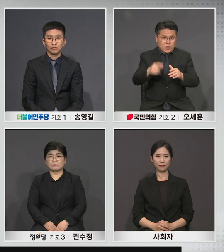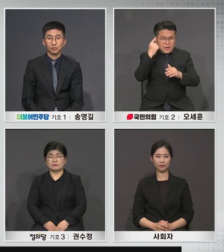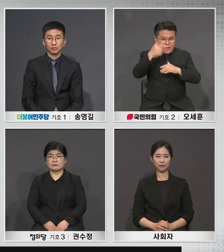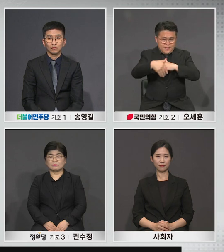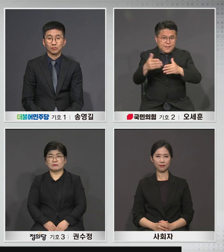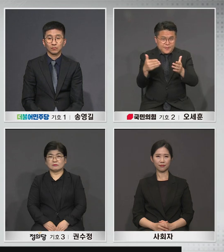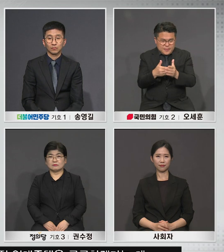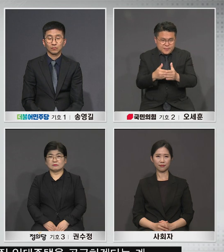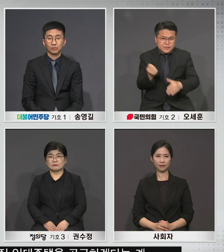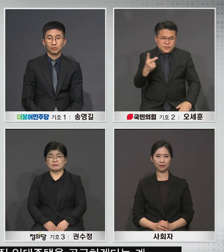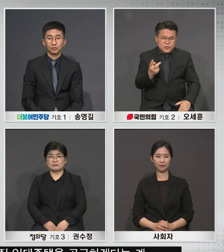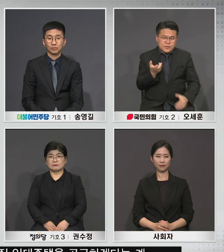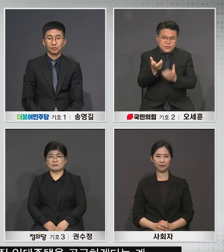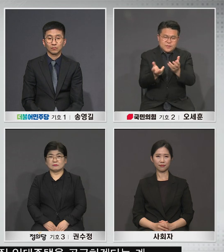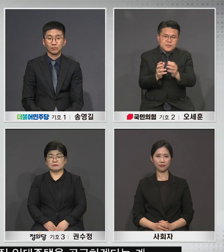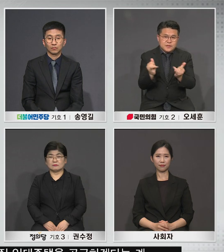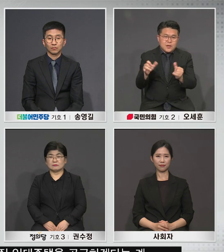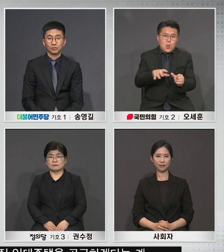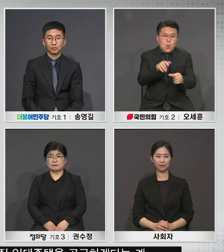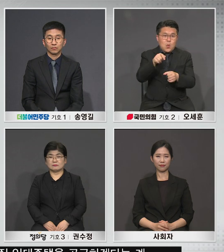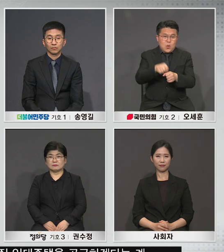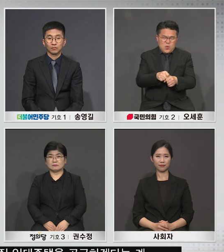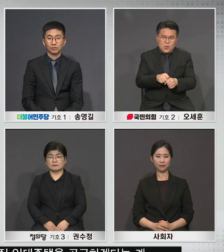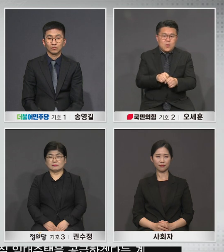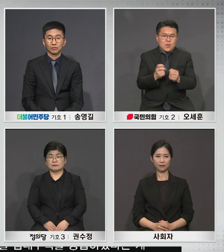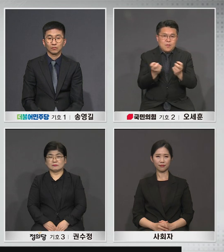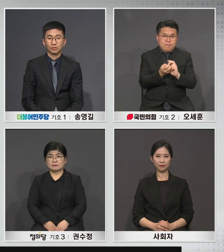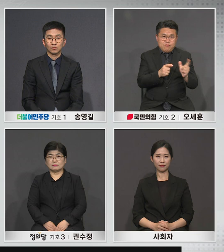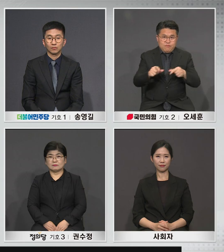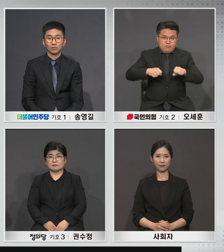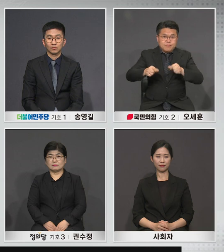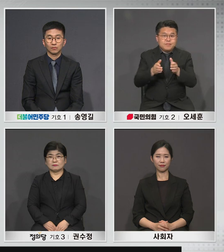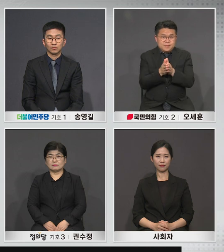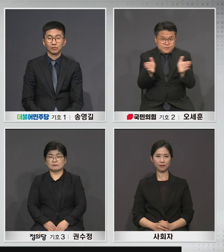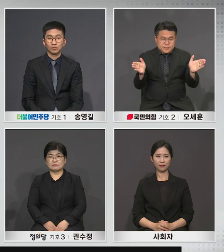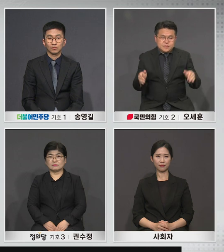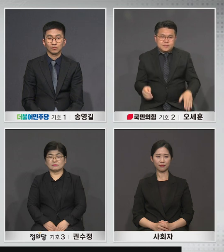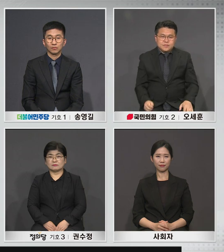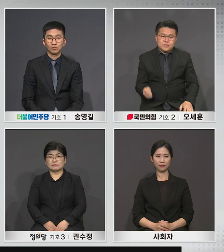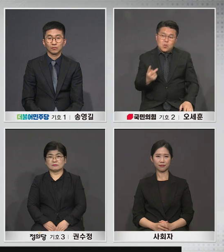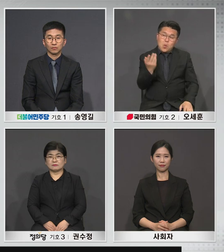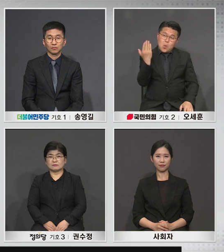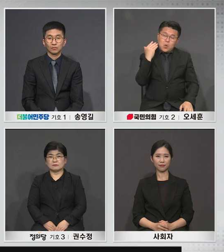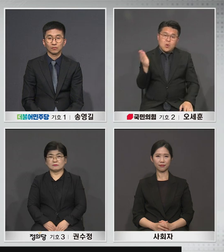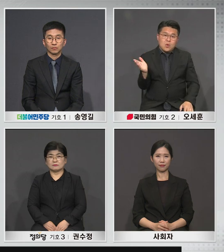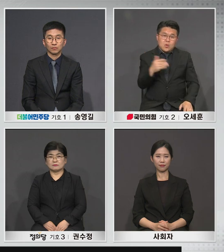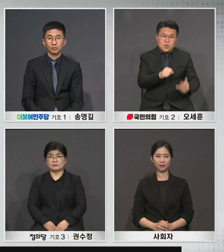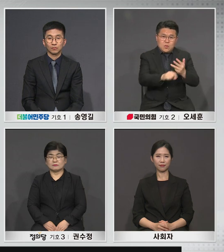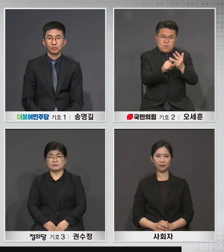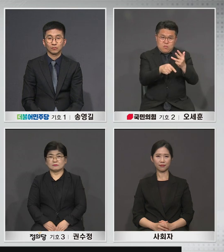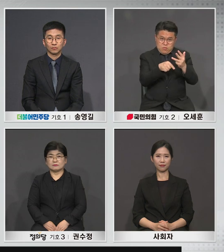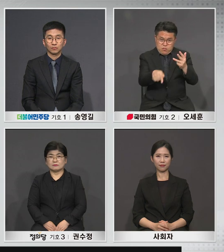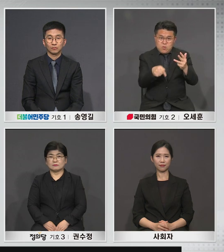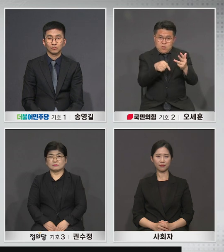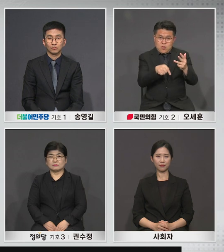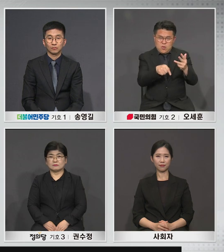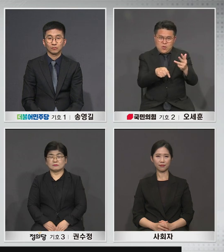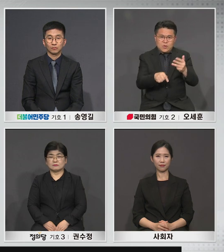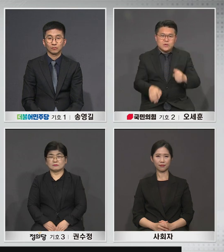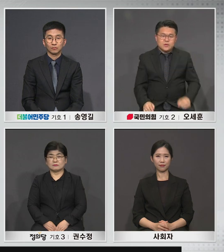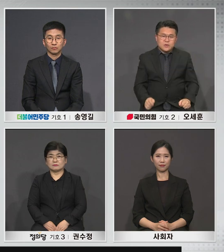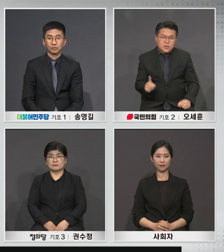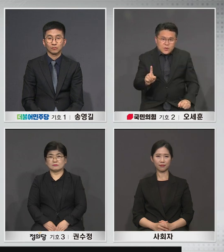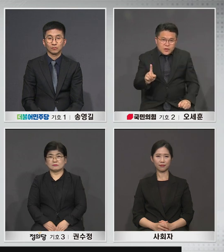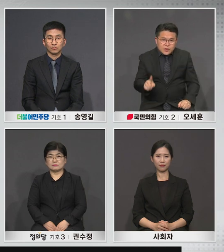보호를 위해서 각종 조치들 시작했습니다. 또 최근 들어서 8월 달부터 임대차